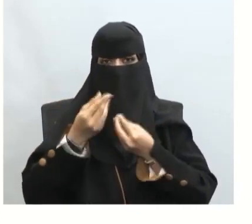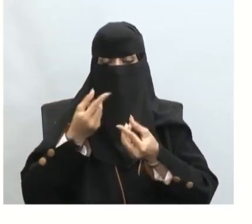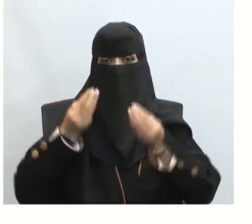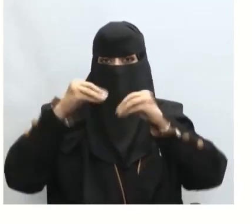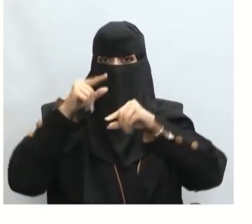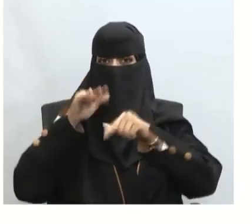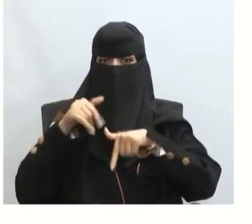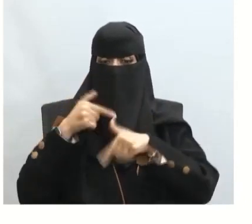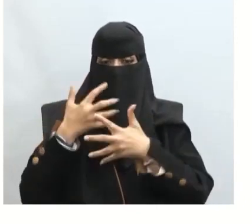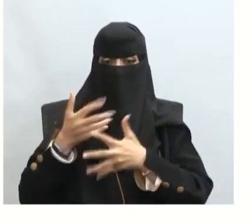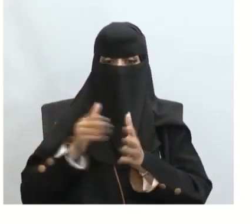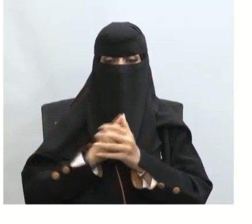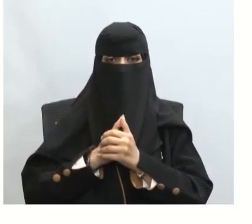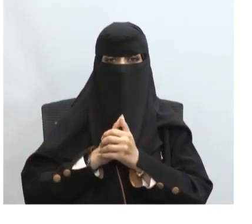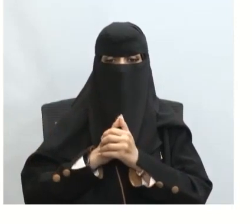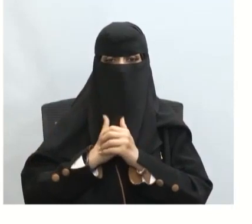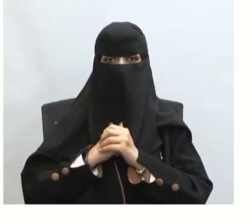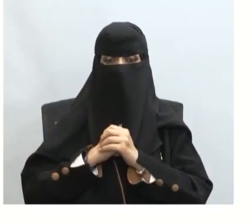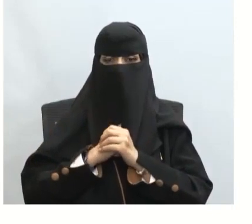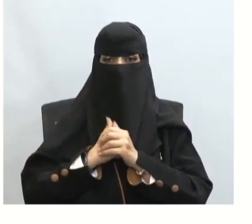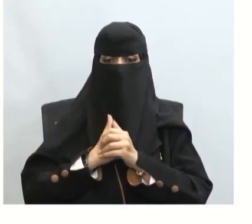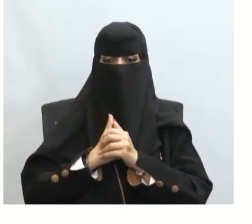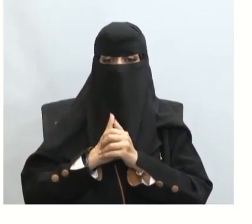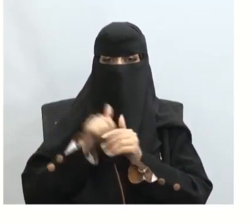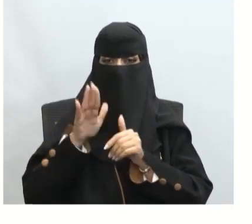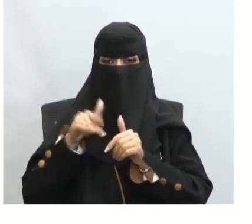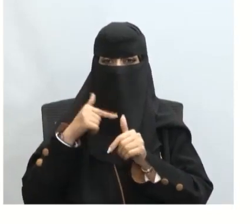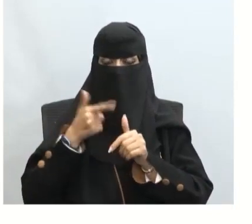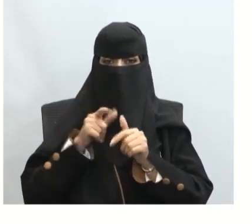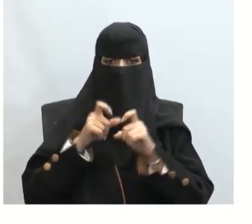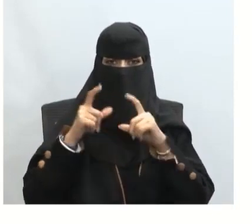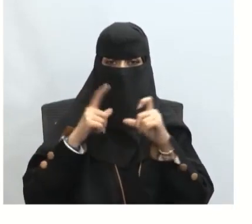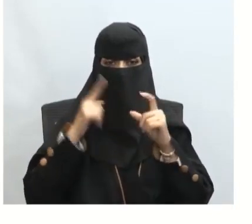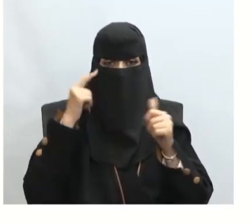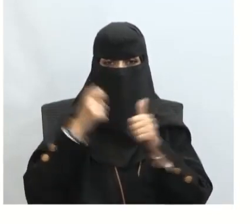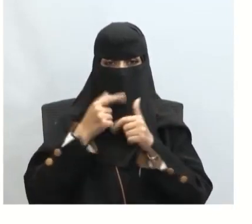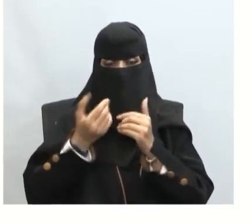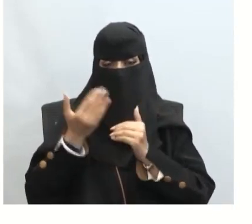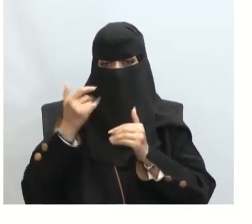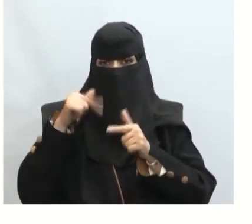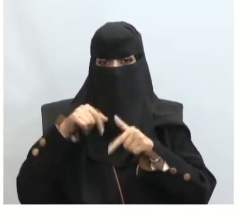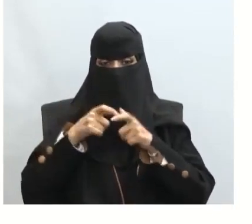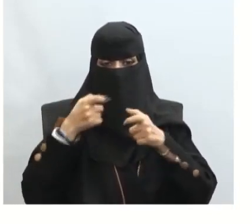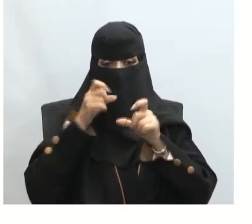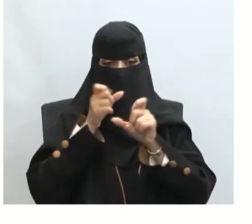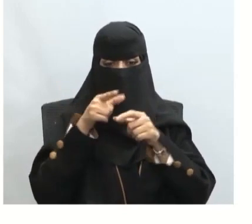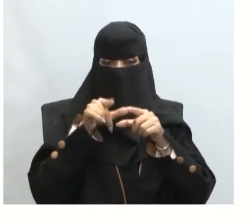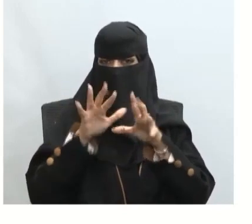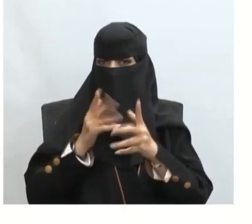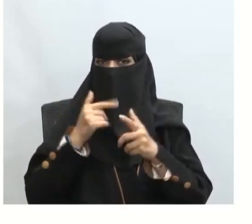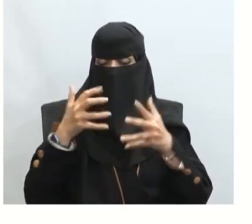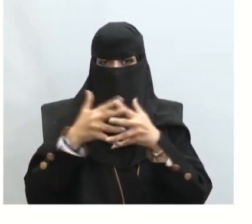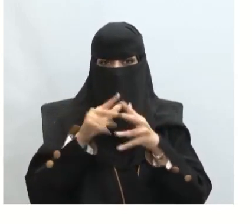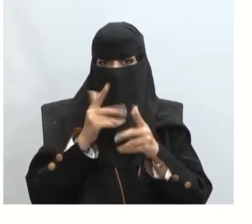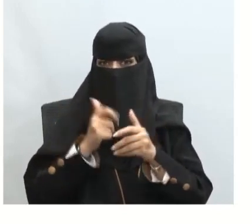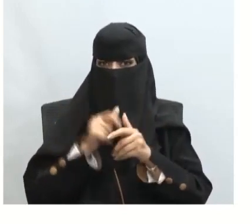تفاعل التكثف ايضا طرحنا هذه الصور لنسترجع المعلومات قليلا تفحص الصور وخمن بماذا تشترك